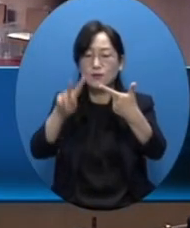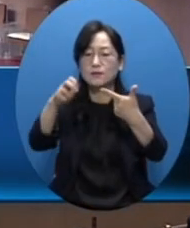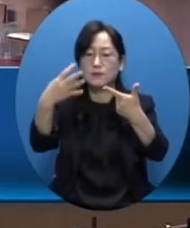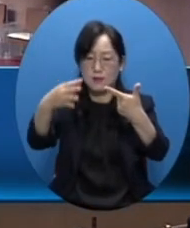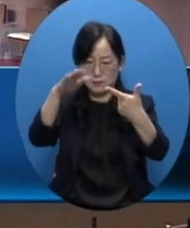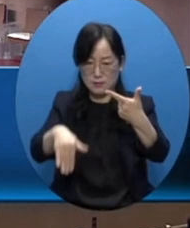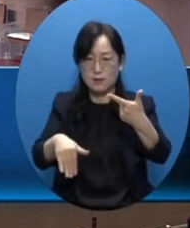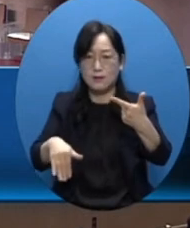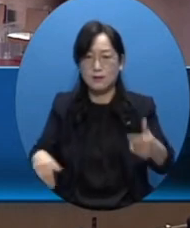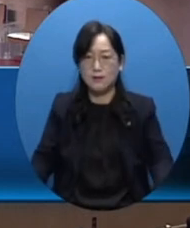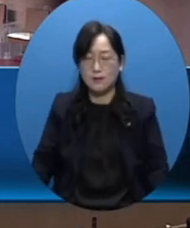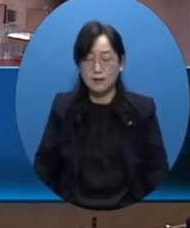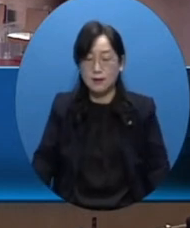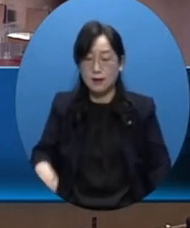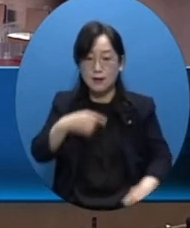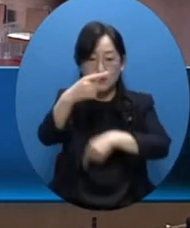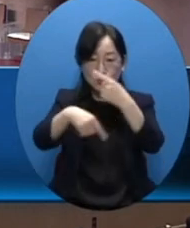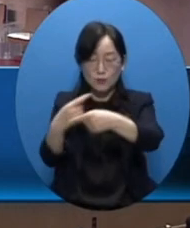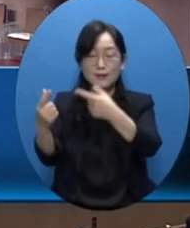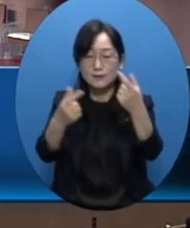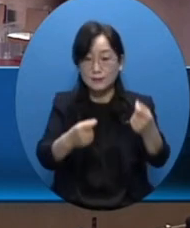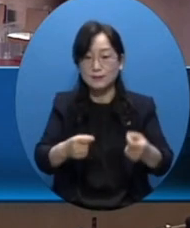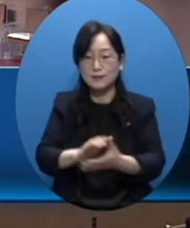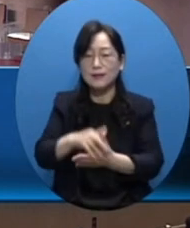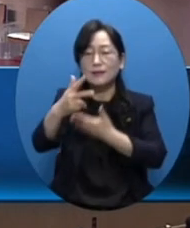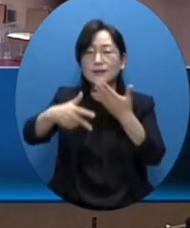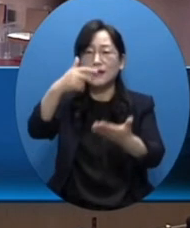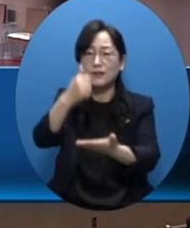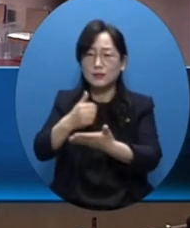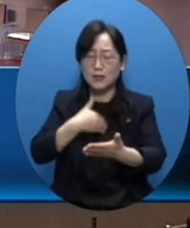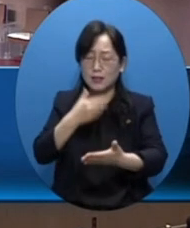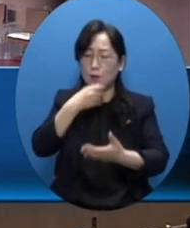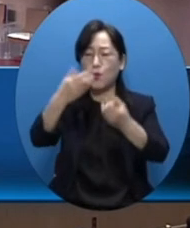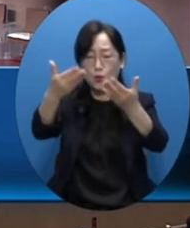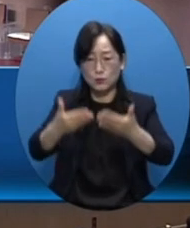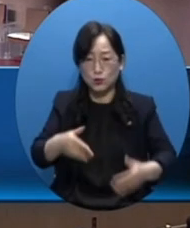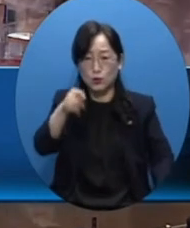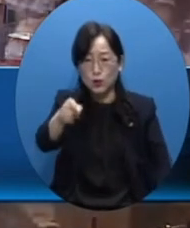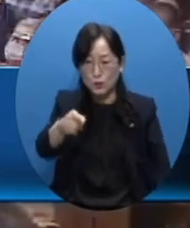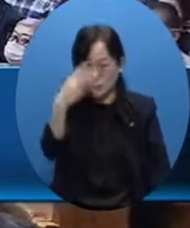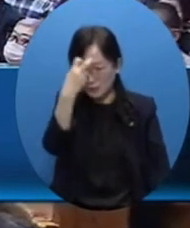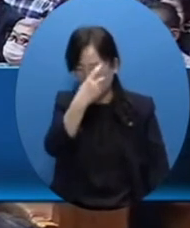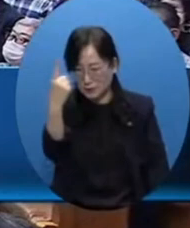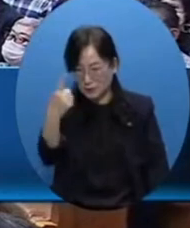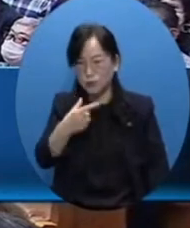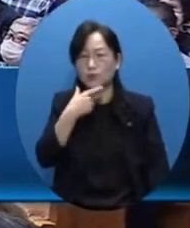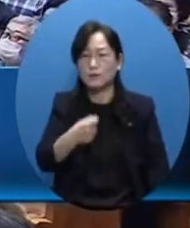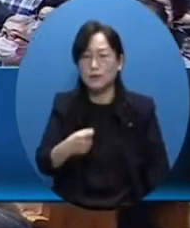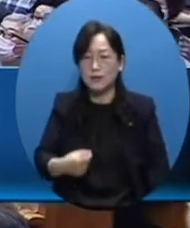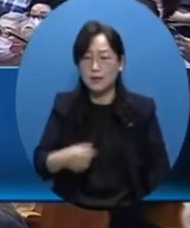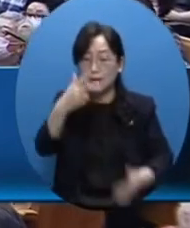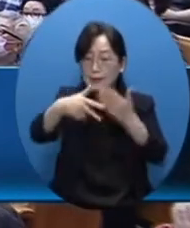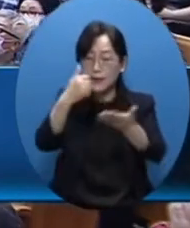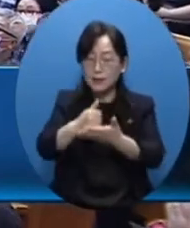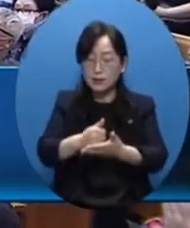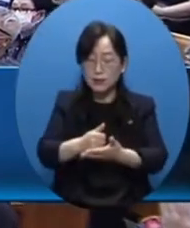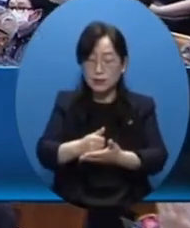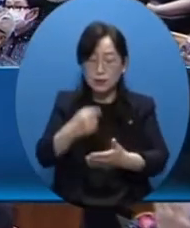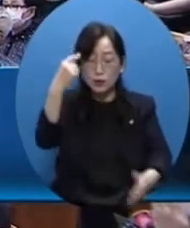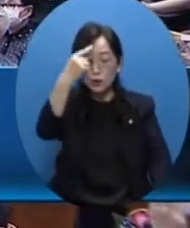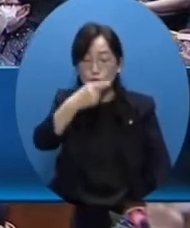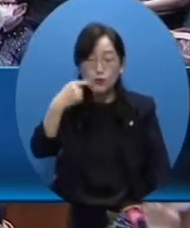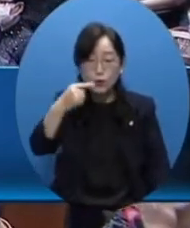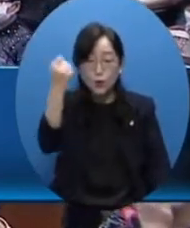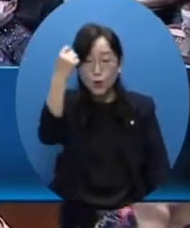입니다 이 말싸움을 다지 보겠습니다 여행은 내게 보고 주시고 너를 지키시기를 원하며 야외는 개 얼굴을 내게 붙이